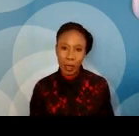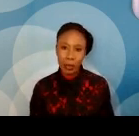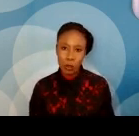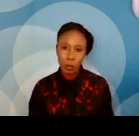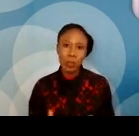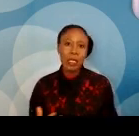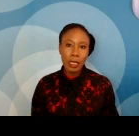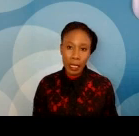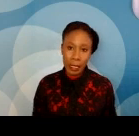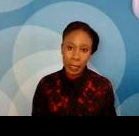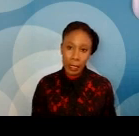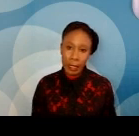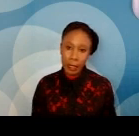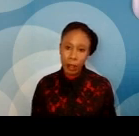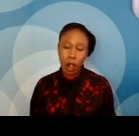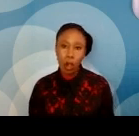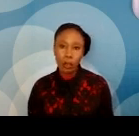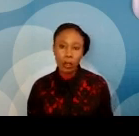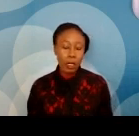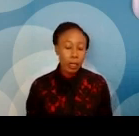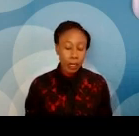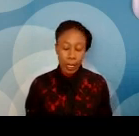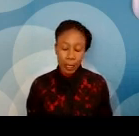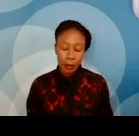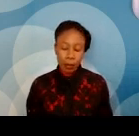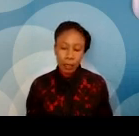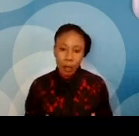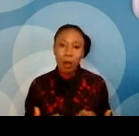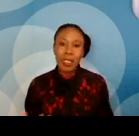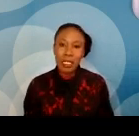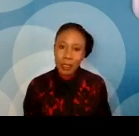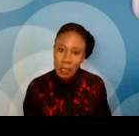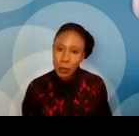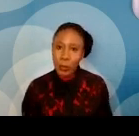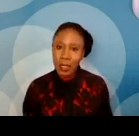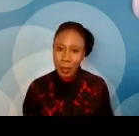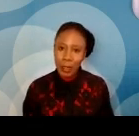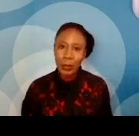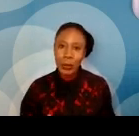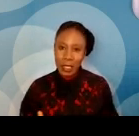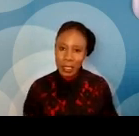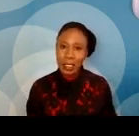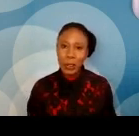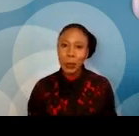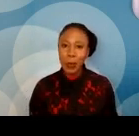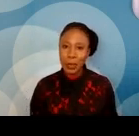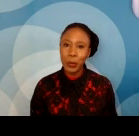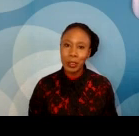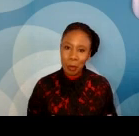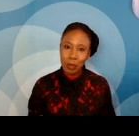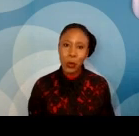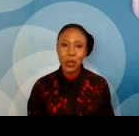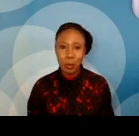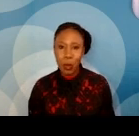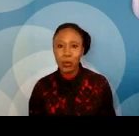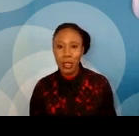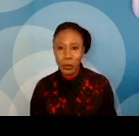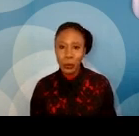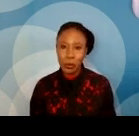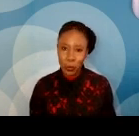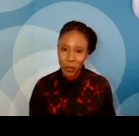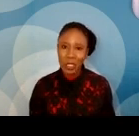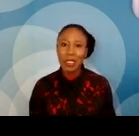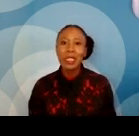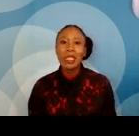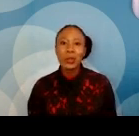olika grupper som har, om man sätter in olika människor i grupper och att man får en